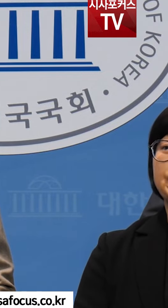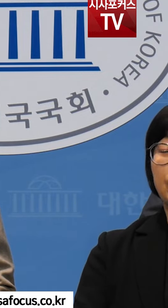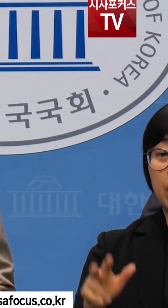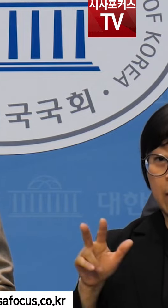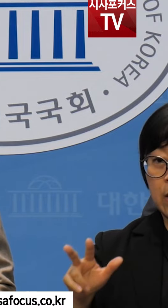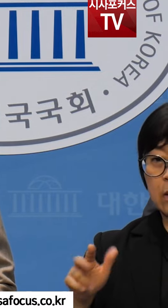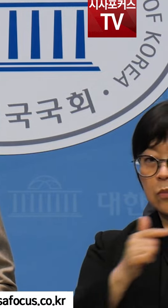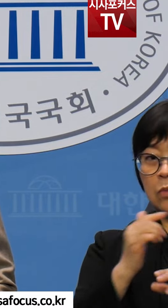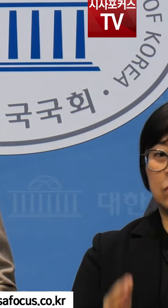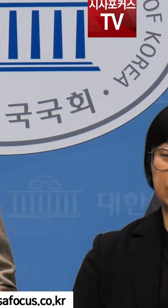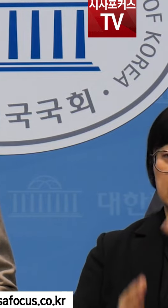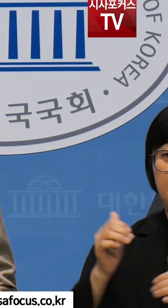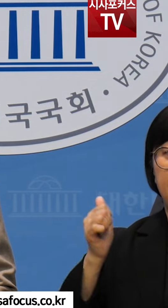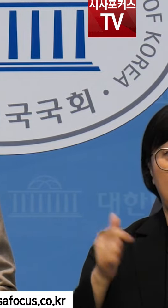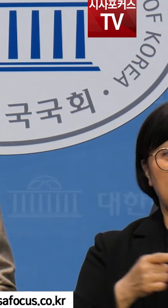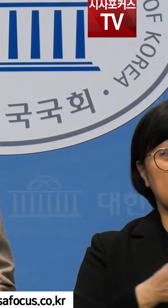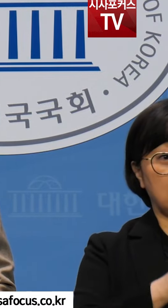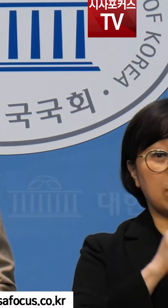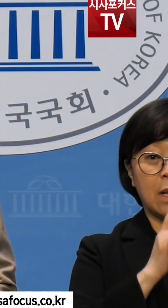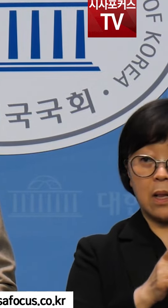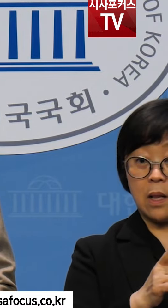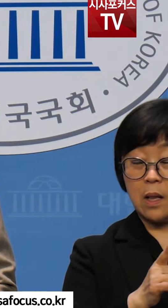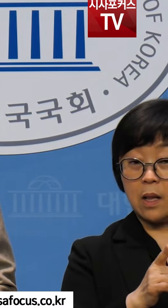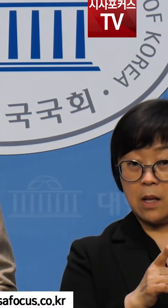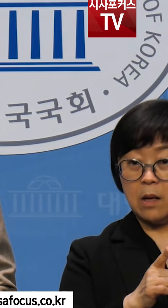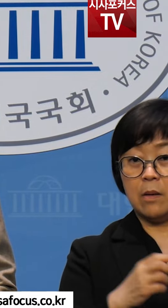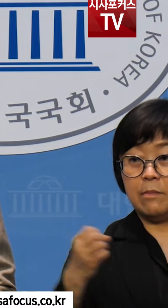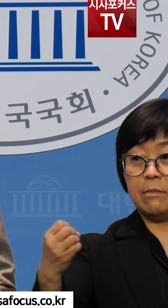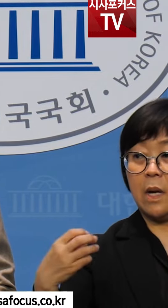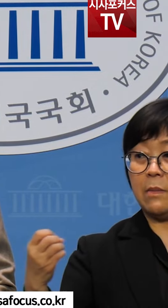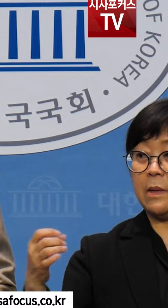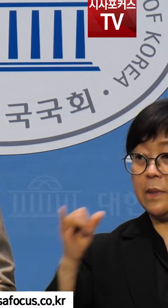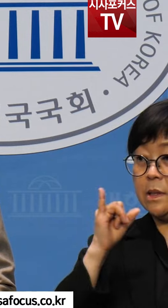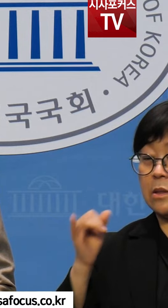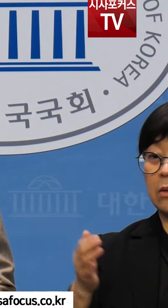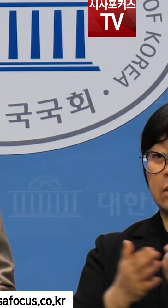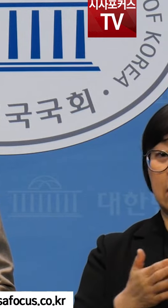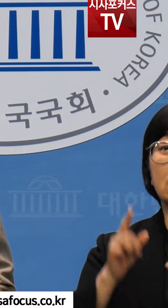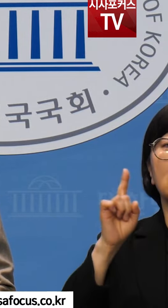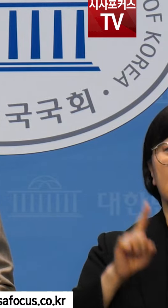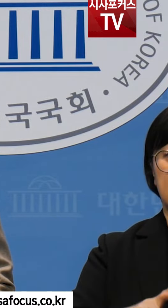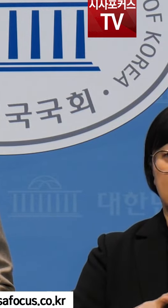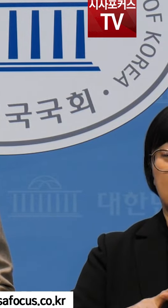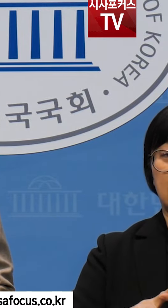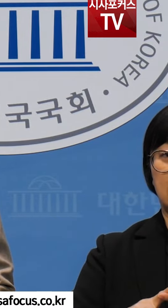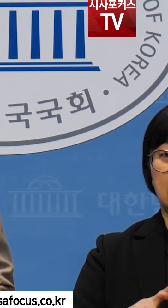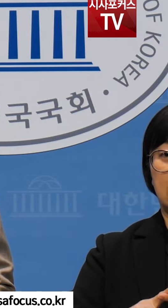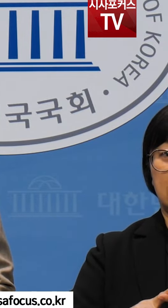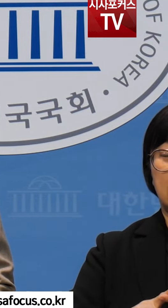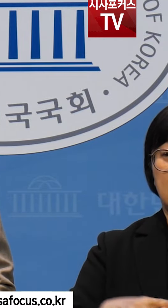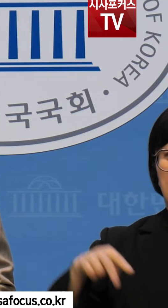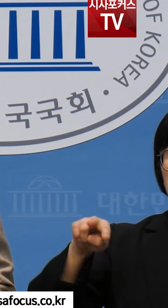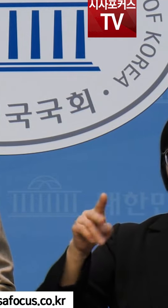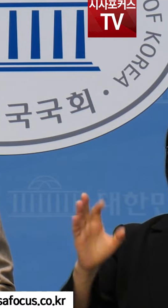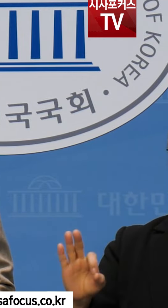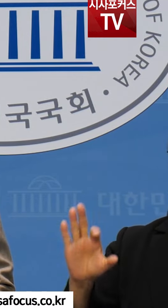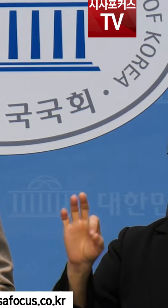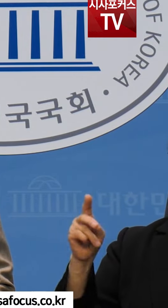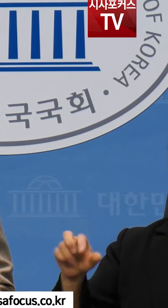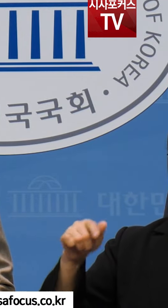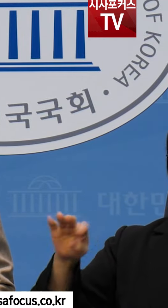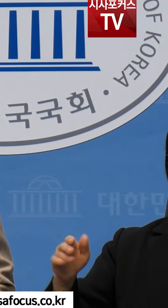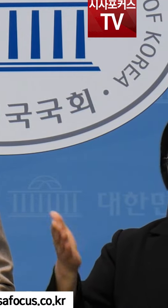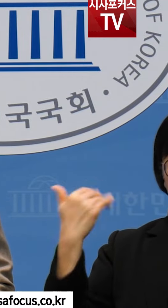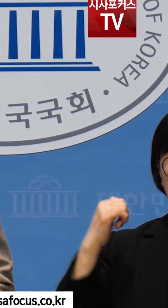지금 무리한 기소다라고 얘기를 많이 하시는데 여기에 대해서 사실 송영길 전